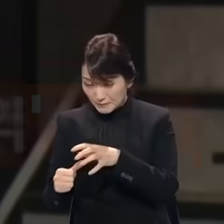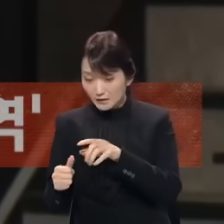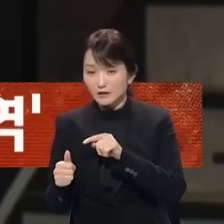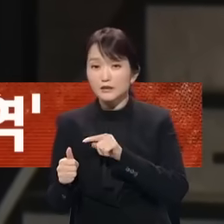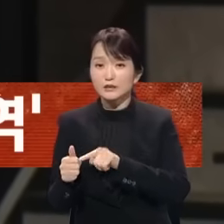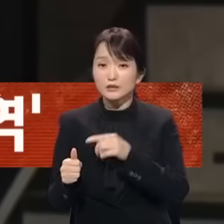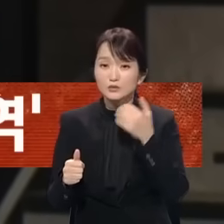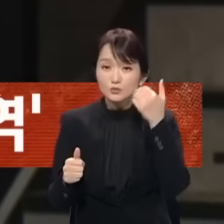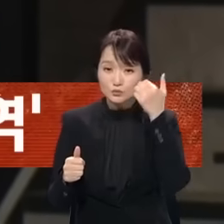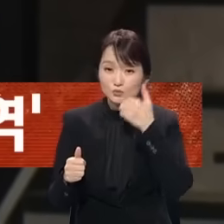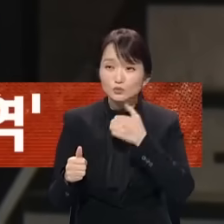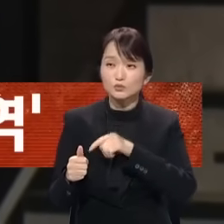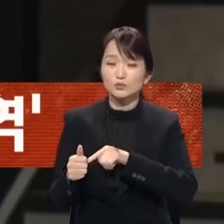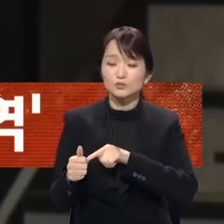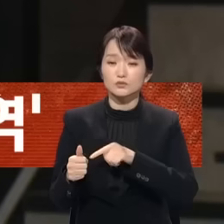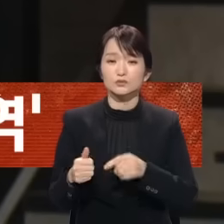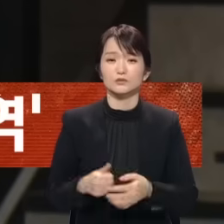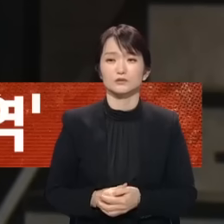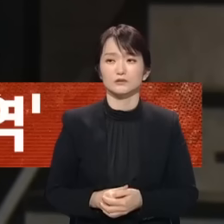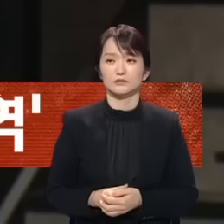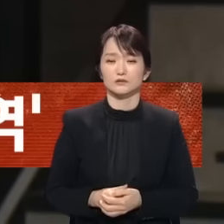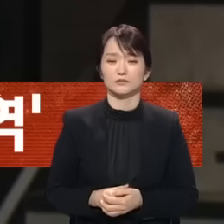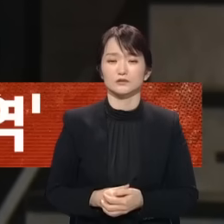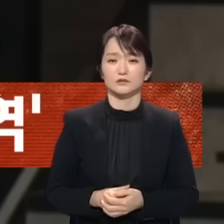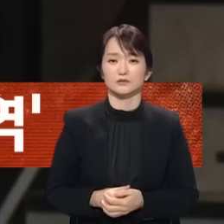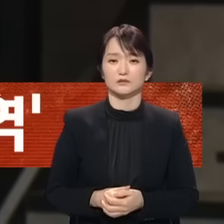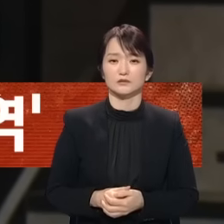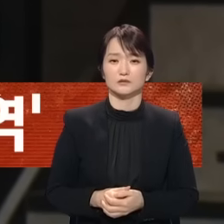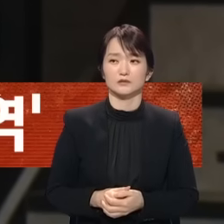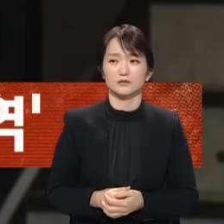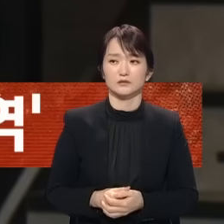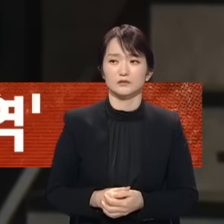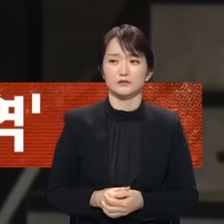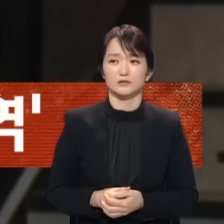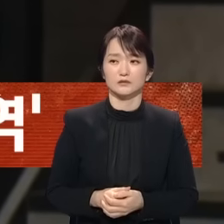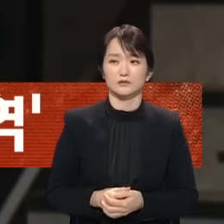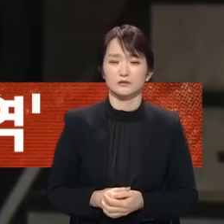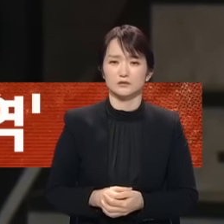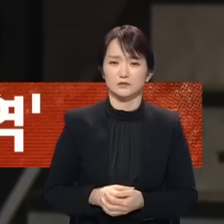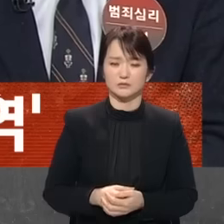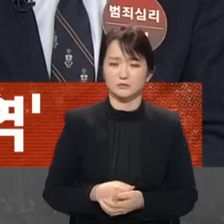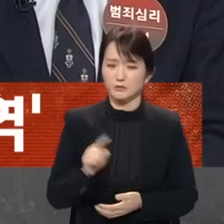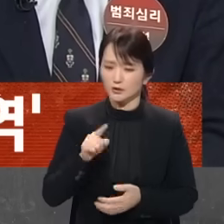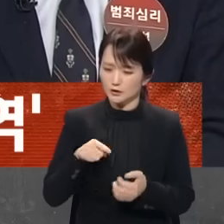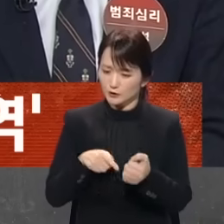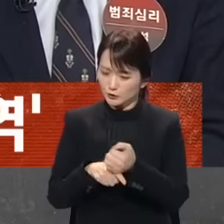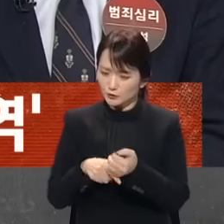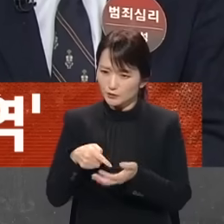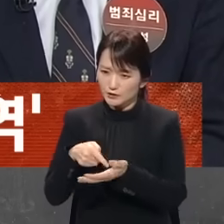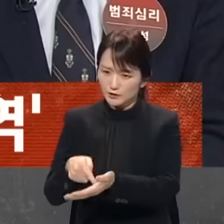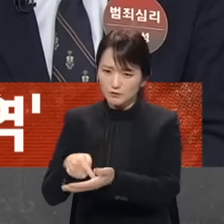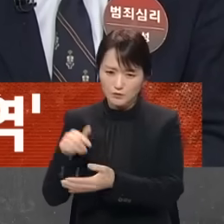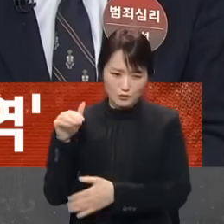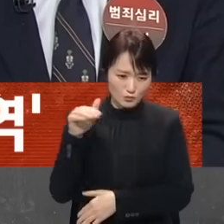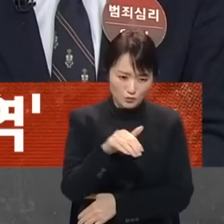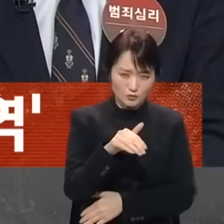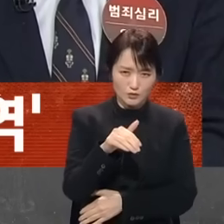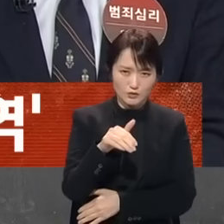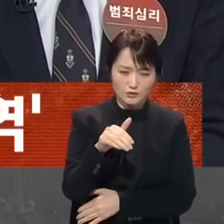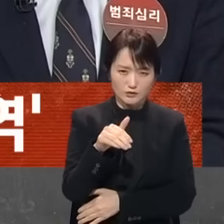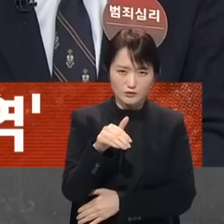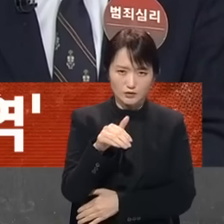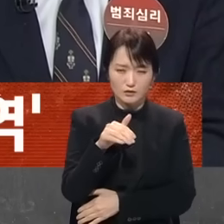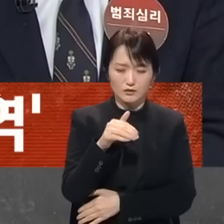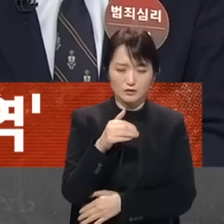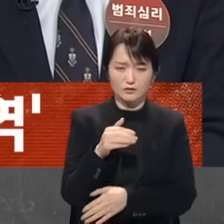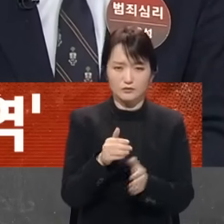때문에 누구든지 자기에게 조금이라도 뭔가 이유만대 주면은 공격을 할 마음의 준비가 항상 되어 있었던